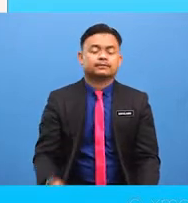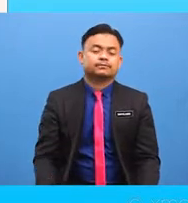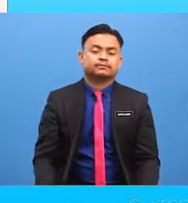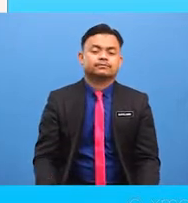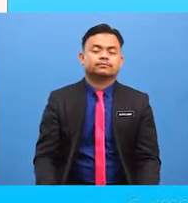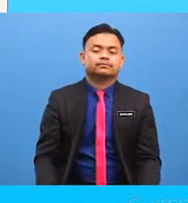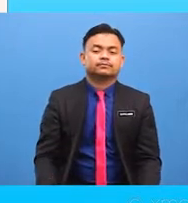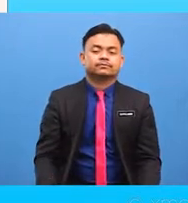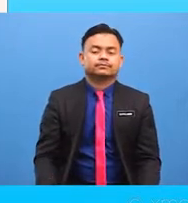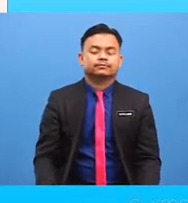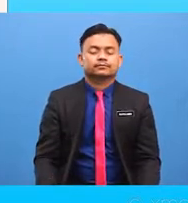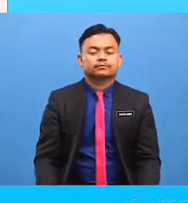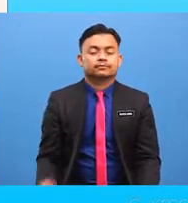kimia.